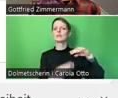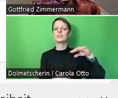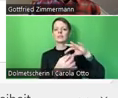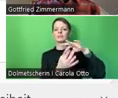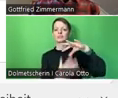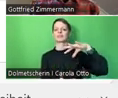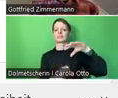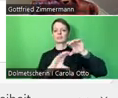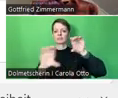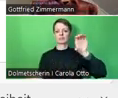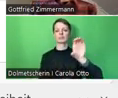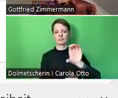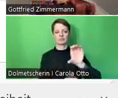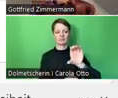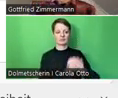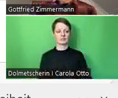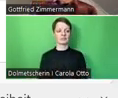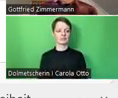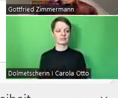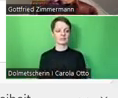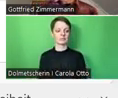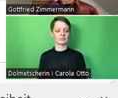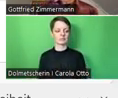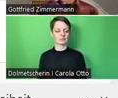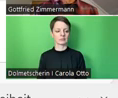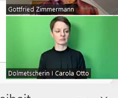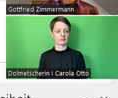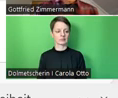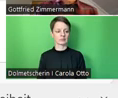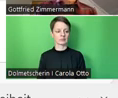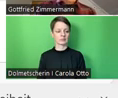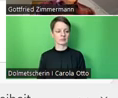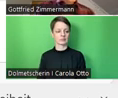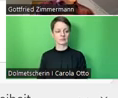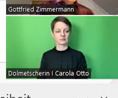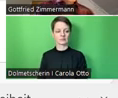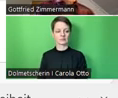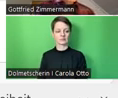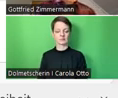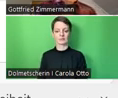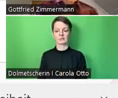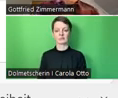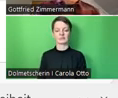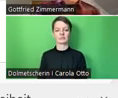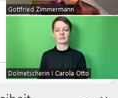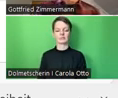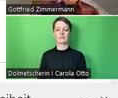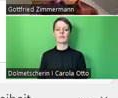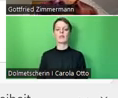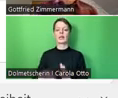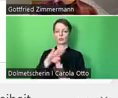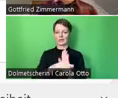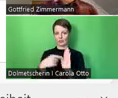deswegen stelle ich ihn auf die gleiche Ebene. Also das muss einfach stimmen von der Gliederungstiefe